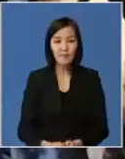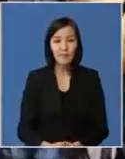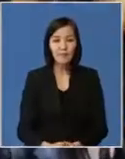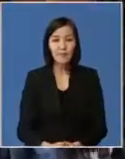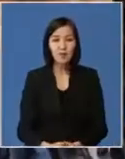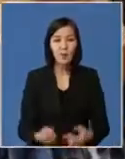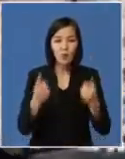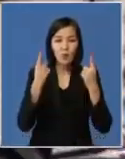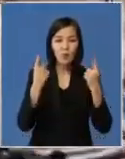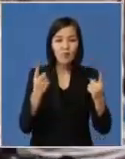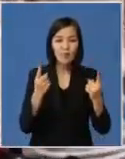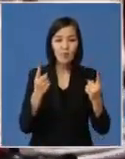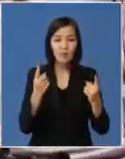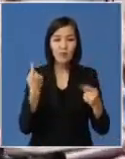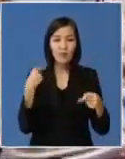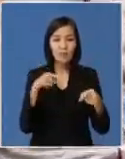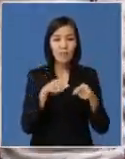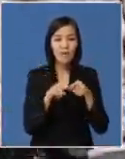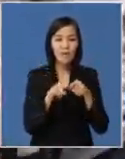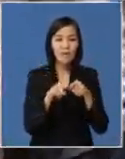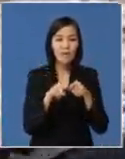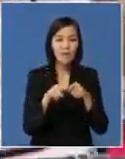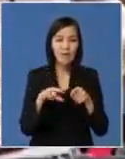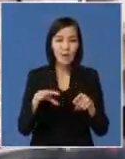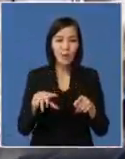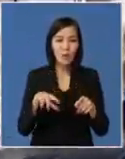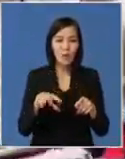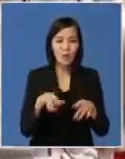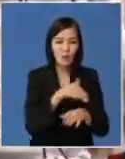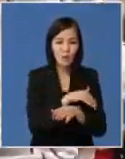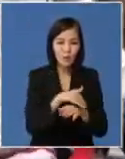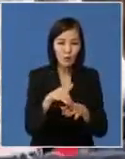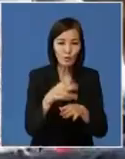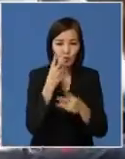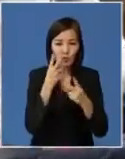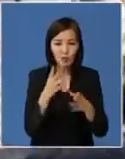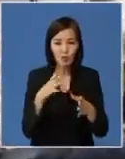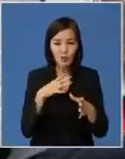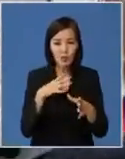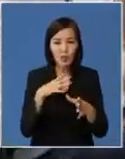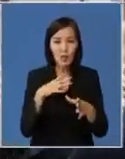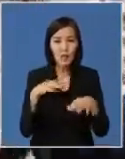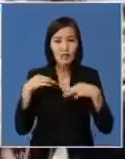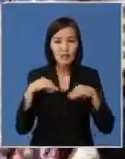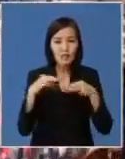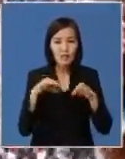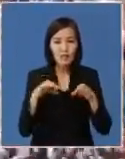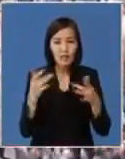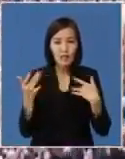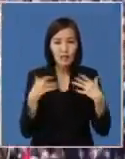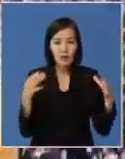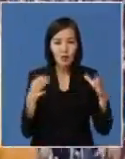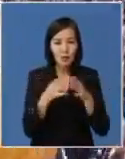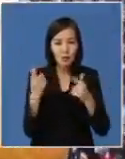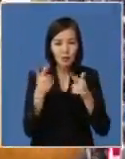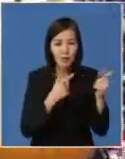Орасан зор көлемдегі механикалық өрмекші мен Минотавр Тулуз көшелерімен жүріп өтті. Бұл көріністі машина театралды тобы дайындаған. Биіктігі 13